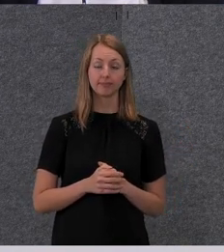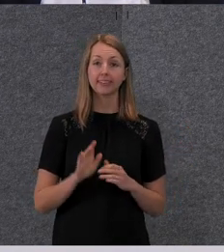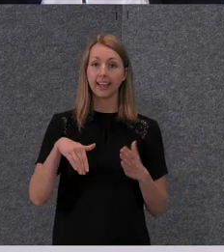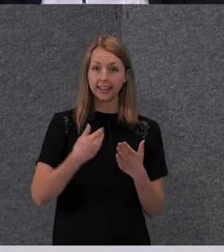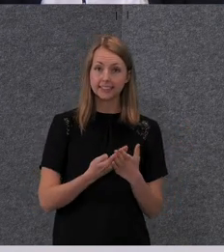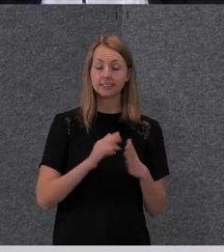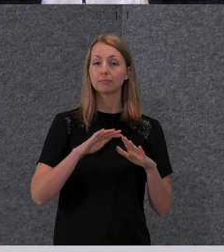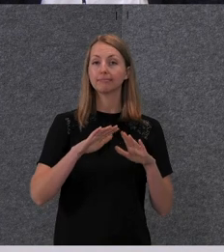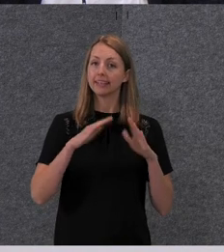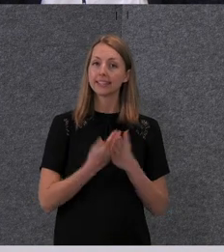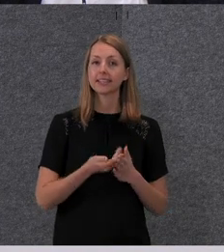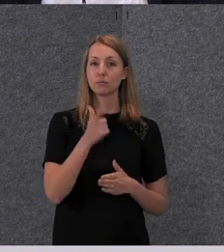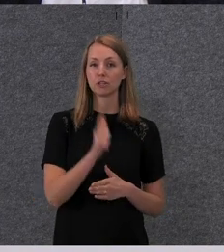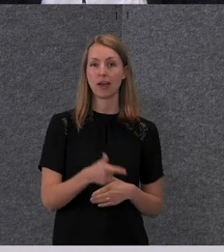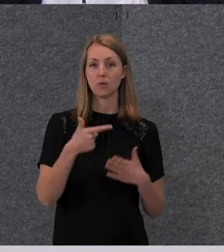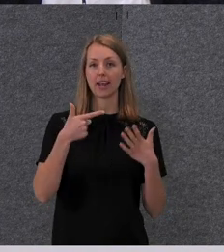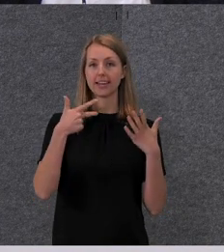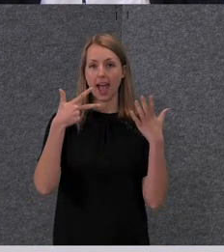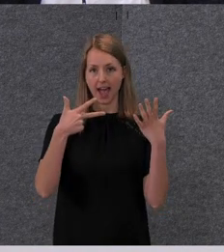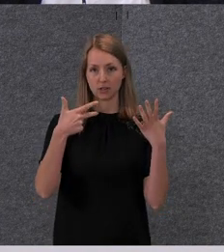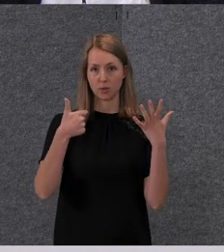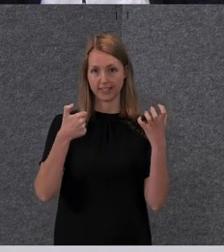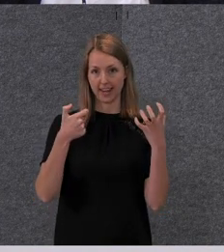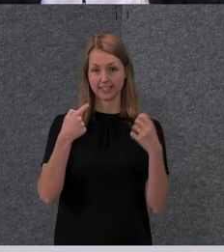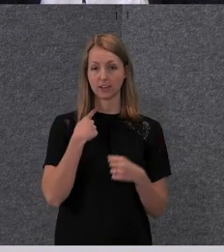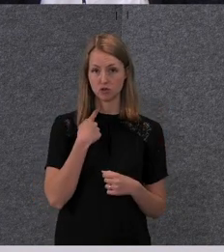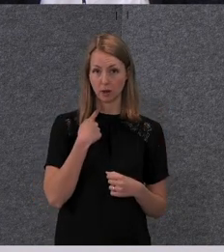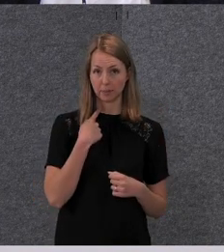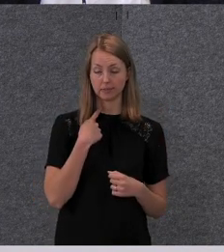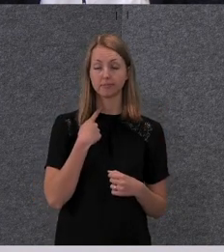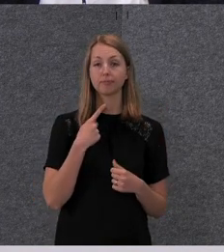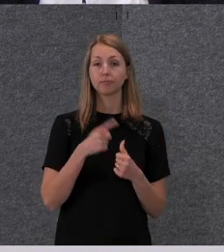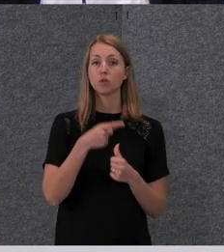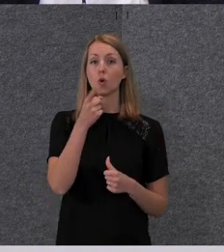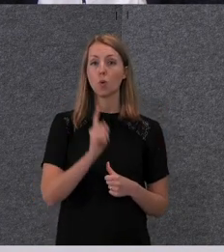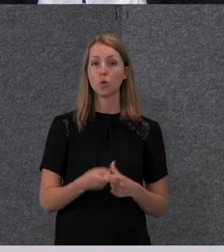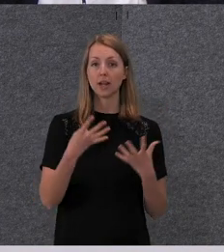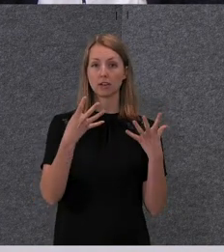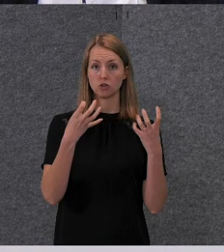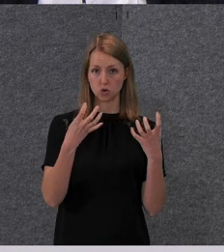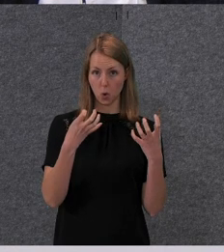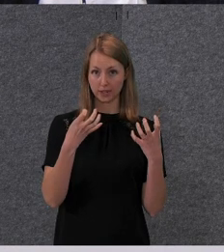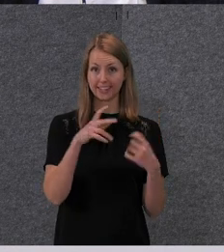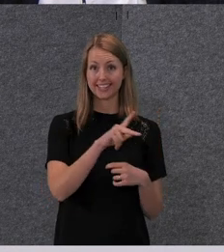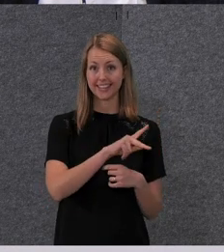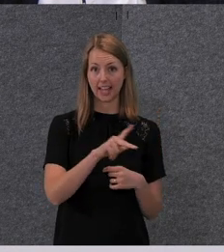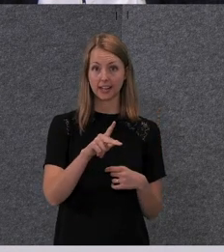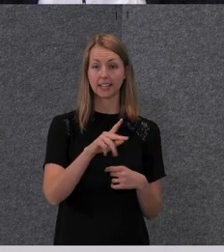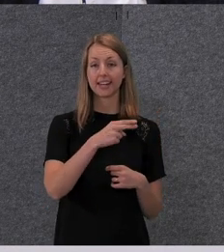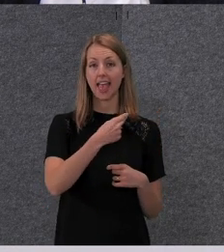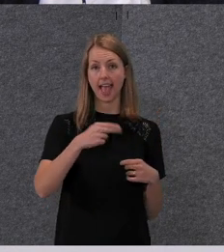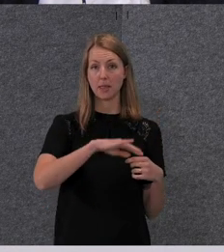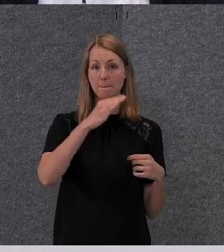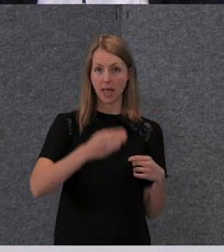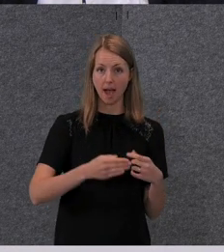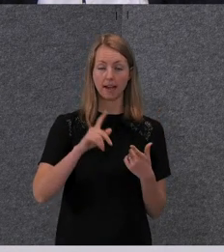abgegeben 268 Stimmen. Damit entfielen 190 Stimmen auf Katrin